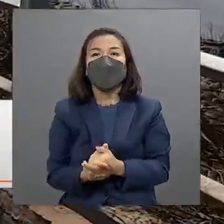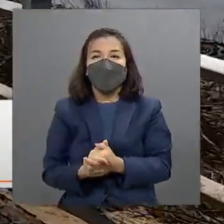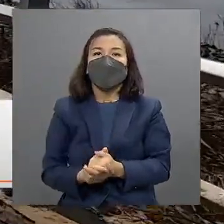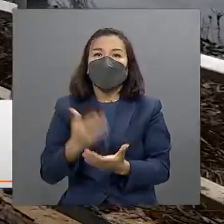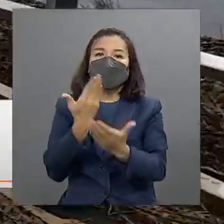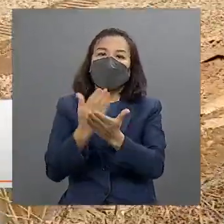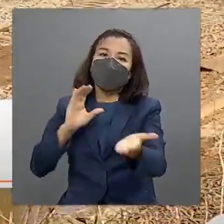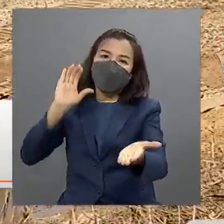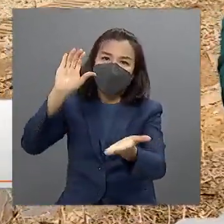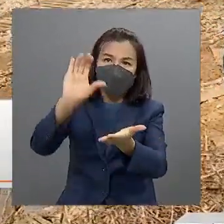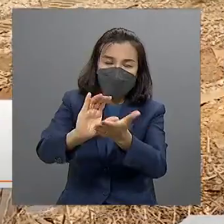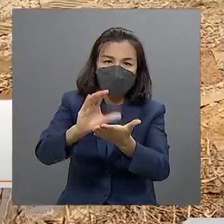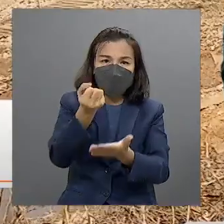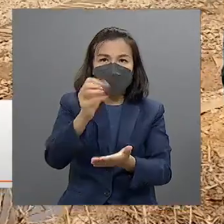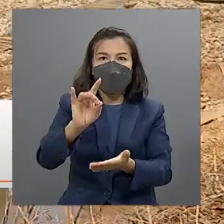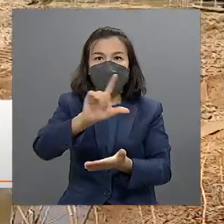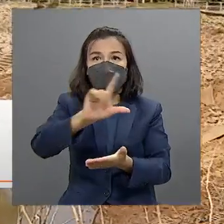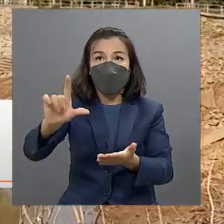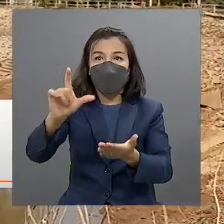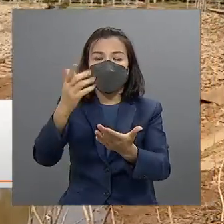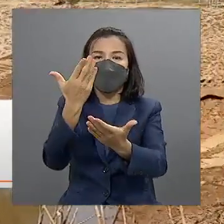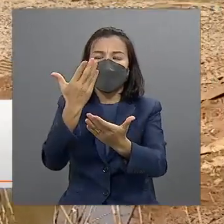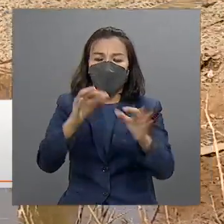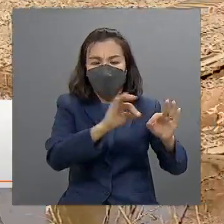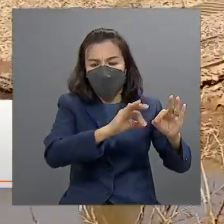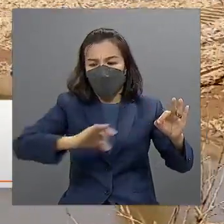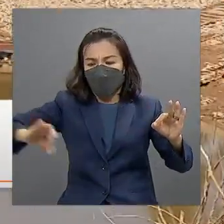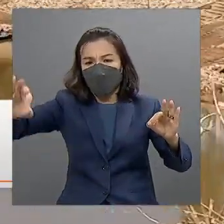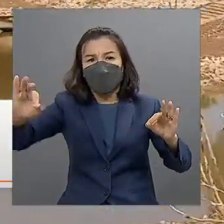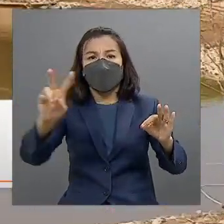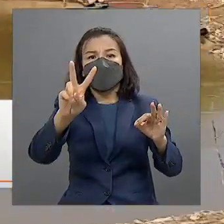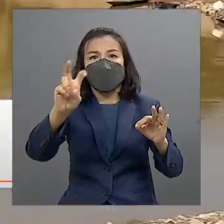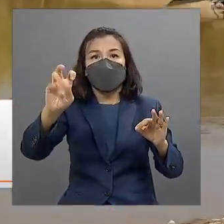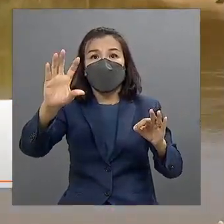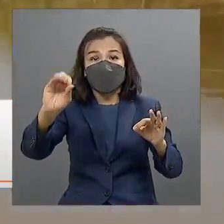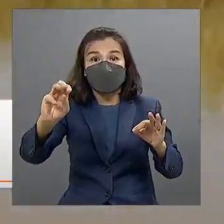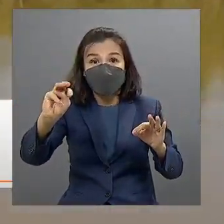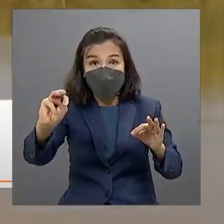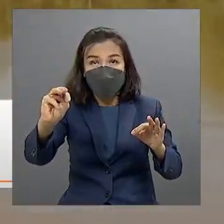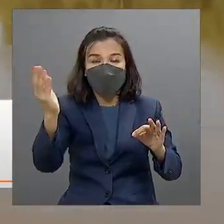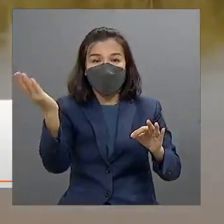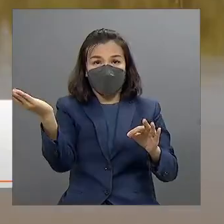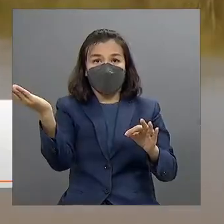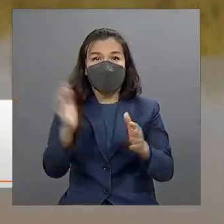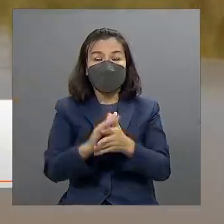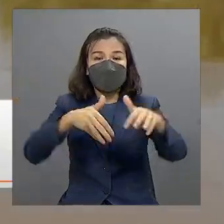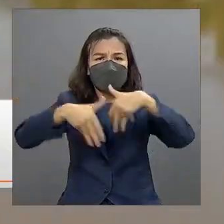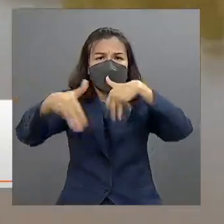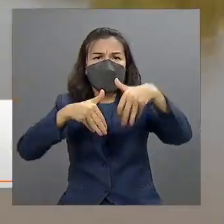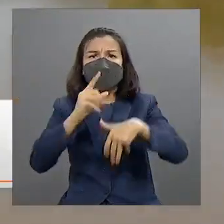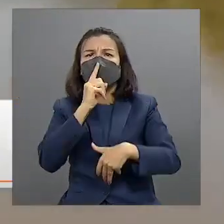ทาง 250 เมตรในอนุสอนนาทัลลิ เป็ชาบานหมู่ 12 บ้านเริงใต้ค